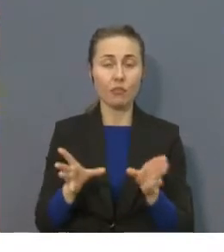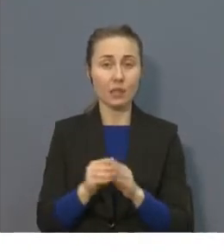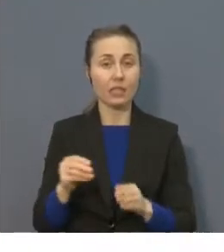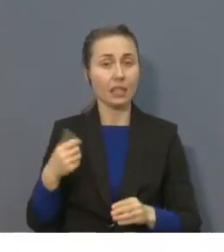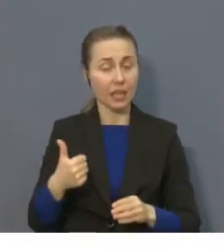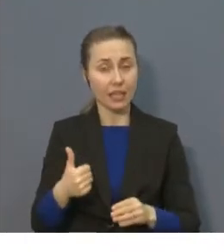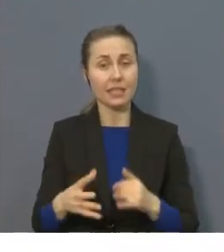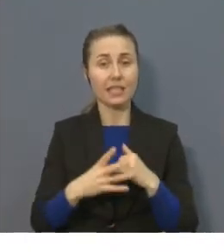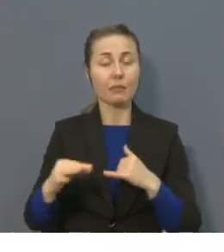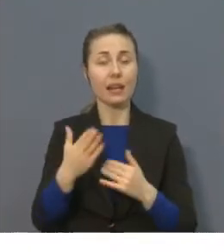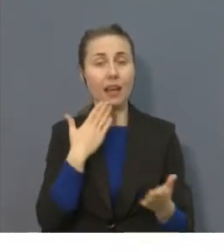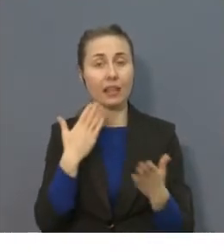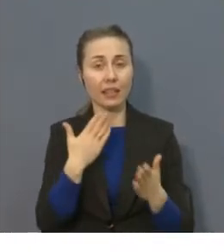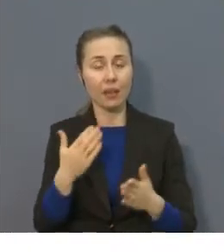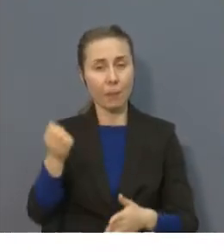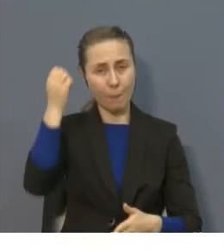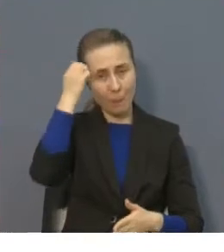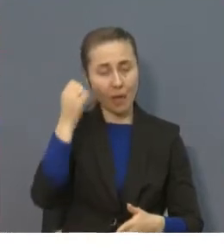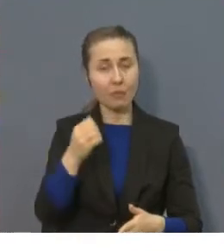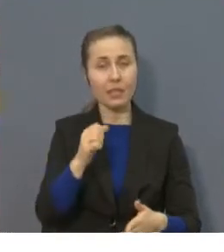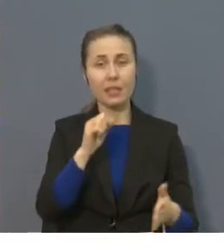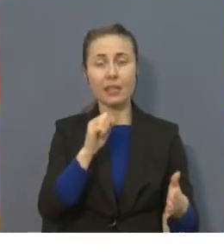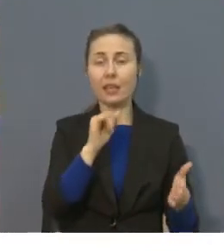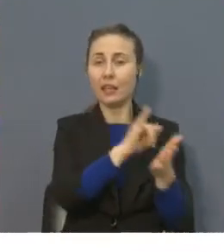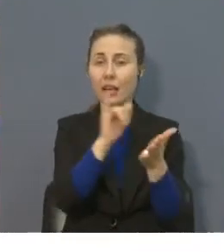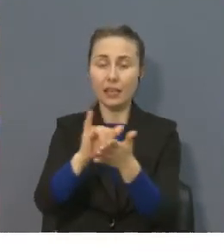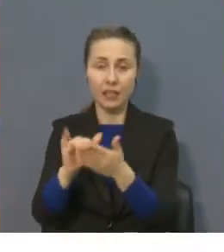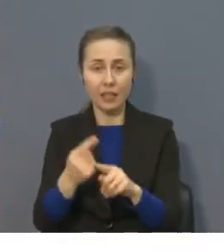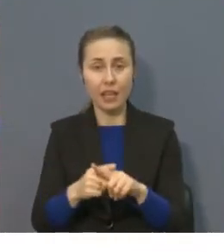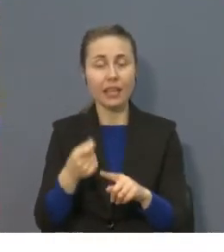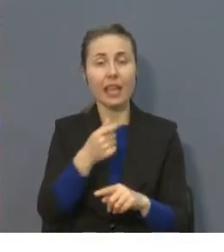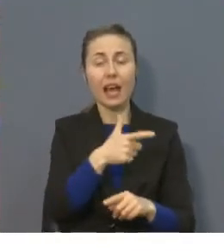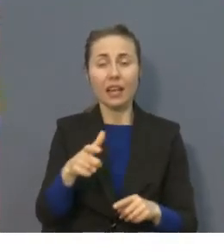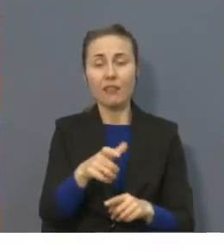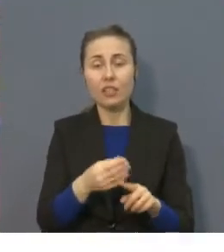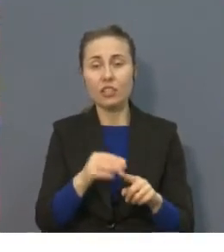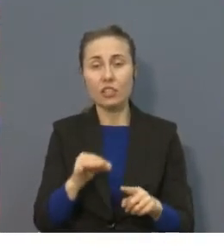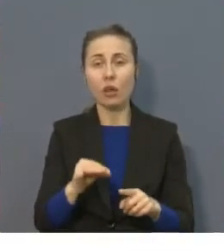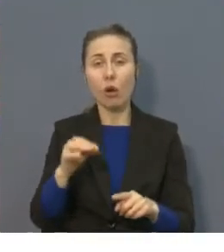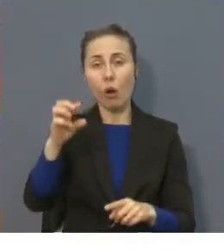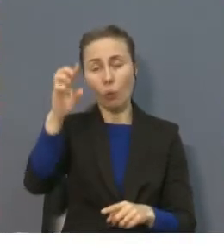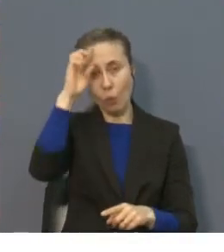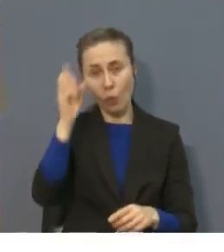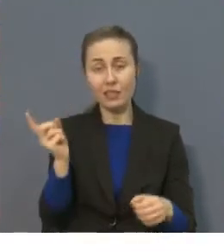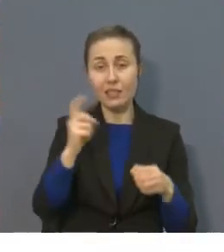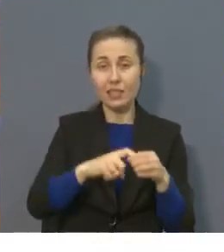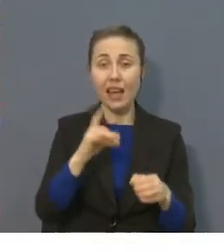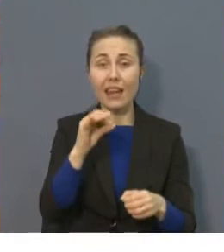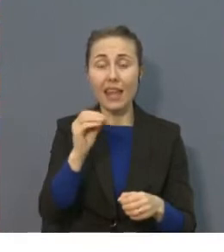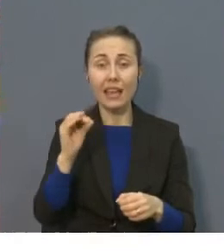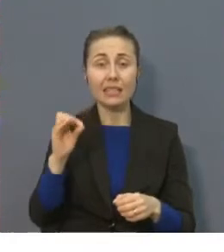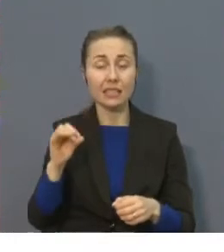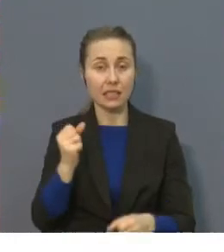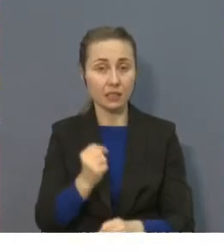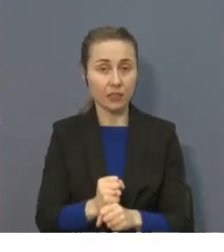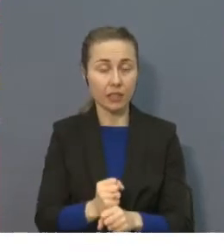белгілеп мемлекет тізімге енгізу. Өзіңіз білесіз ғой, 1954 жылы Целина кезінде, тың игеру кезінде көптеген ескерткіштеріміз бәрі жойылып